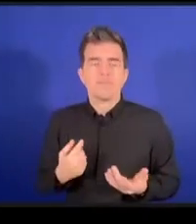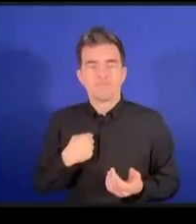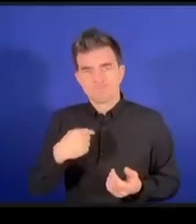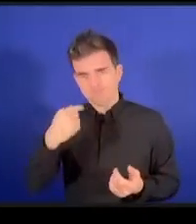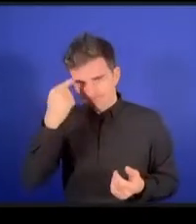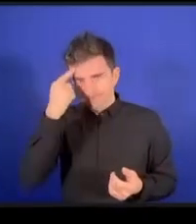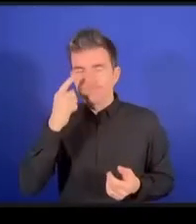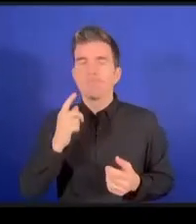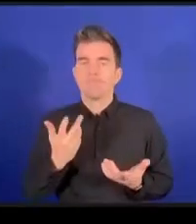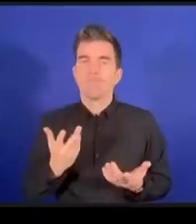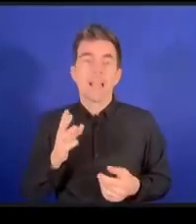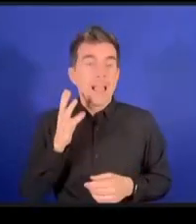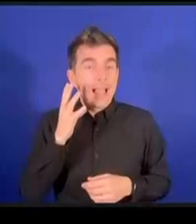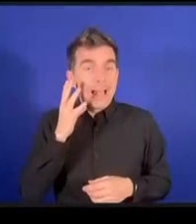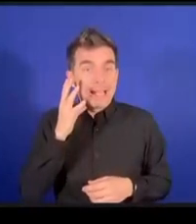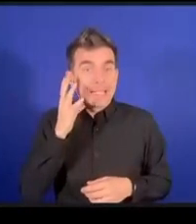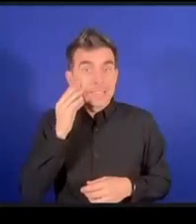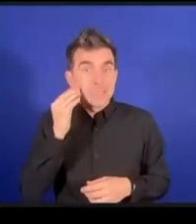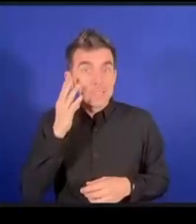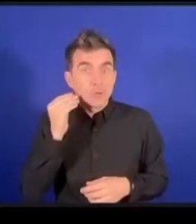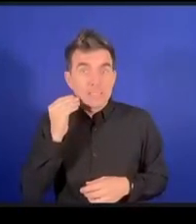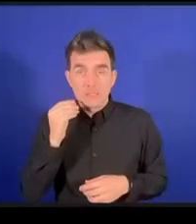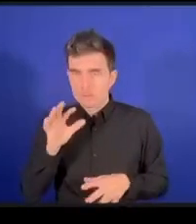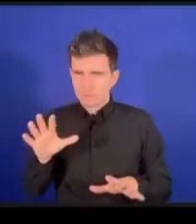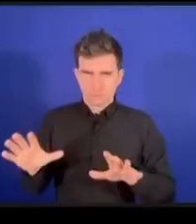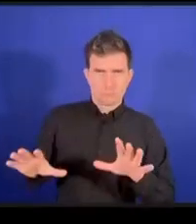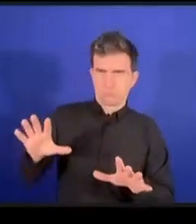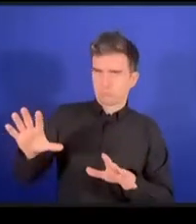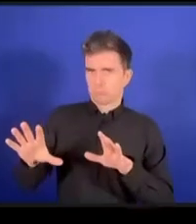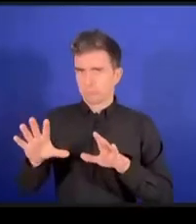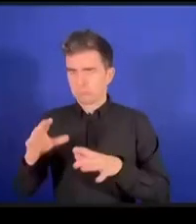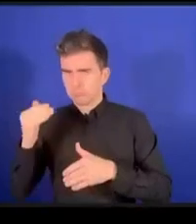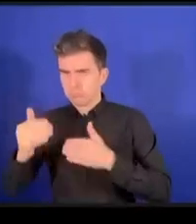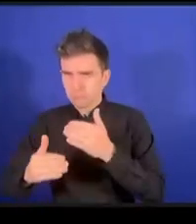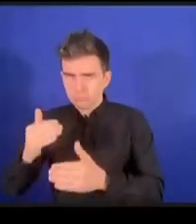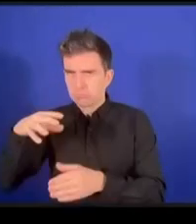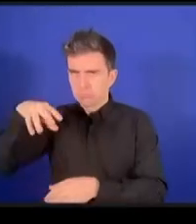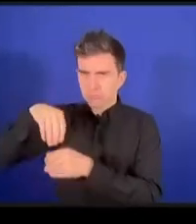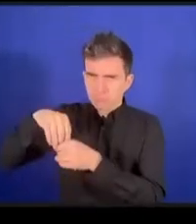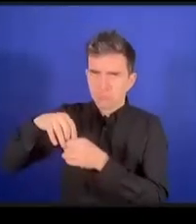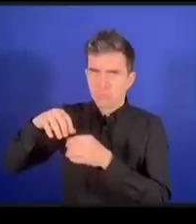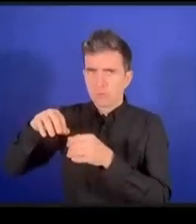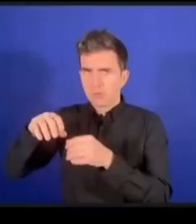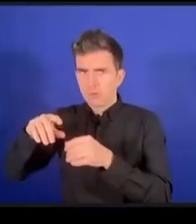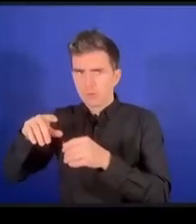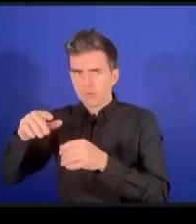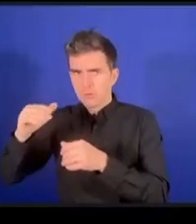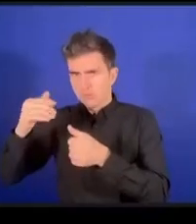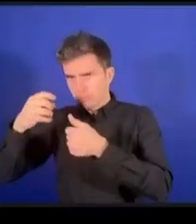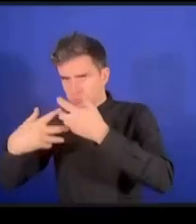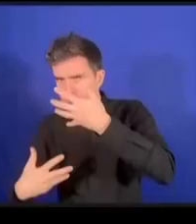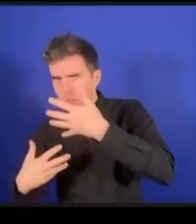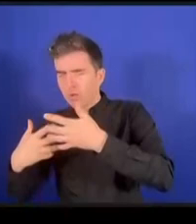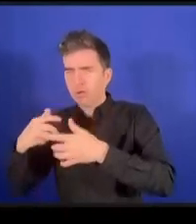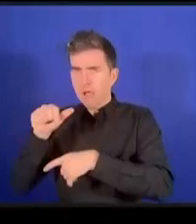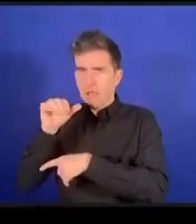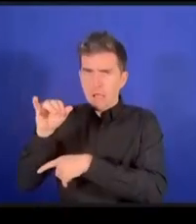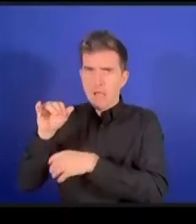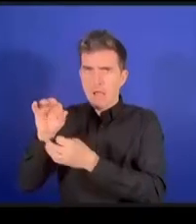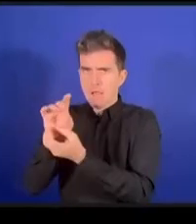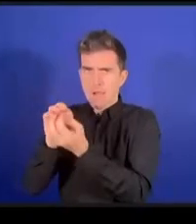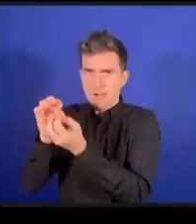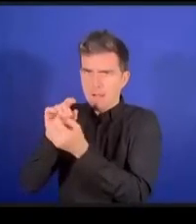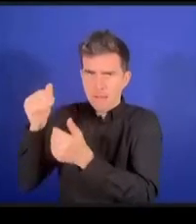Интернетом что мы здесь можем извлечь из всего этого всего этого опыта практически тридцатилетнего